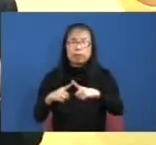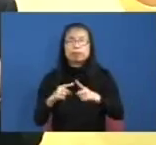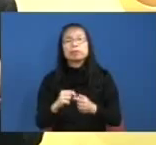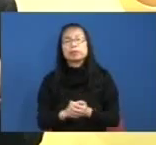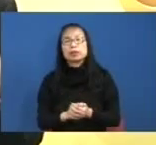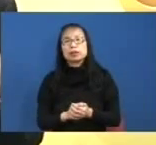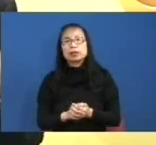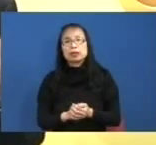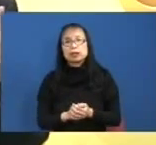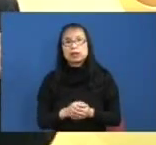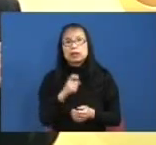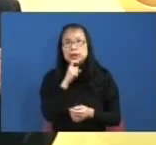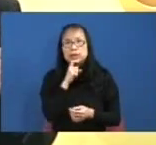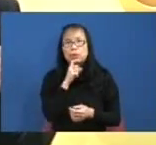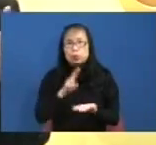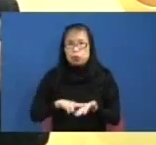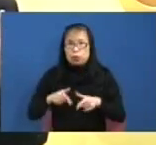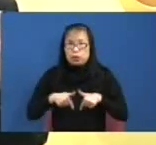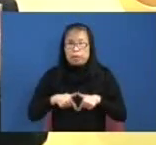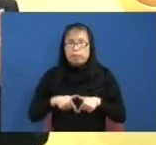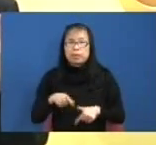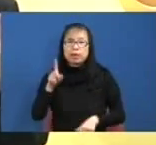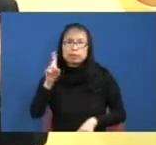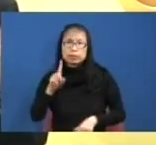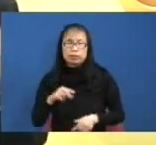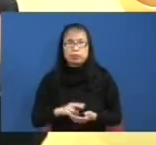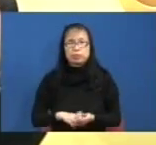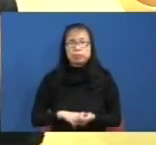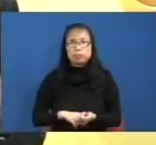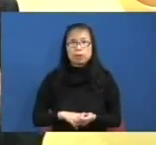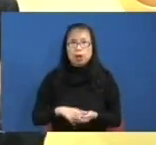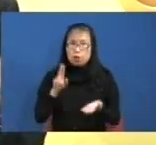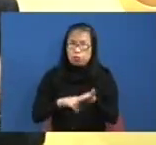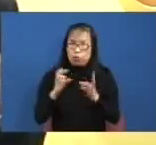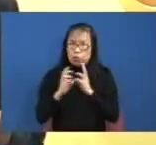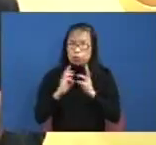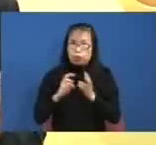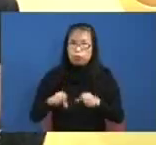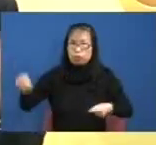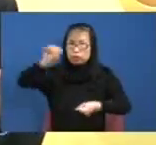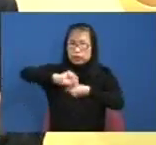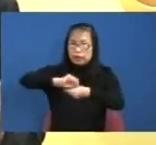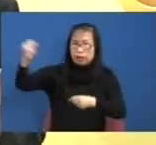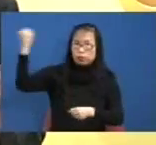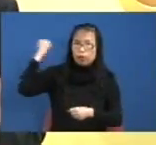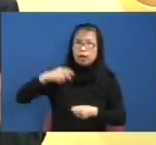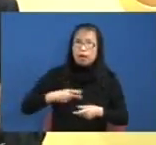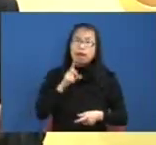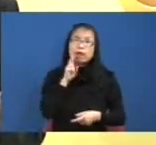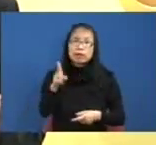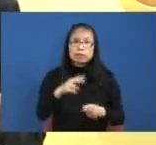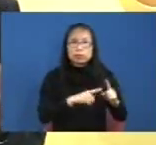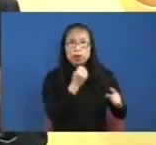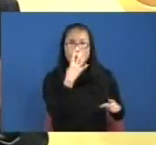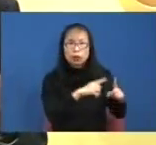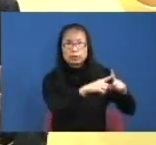該有信心嘅。咁但係點樣將呢一個信息咧再加強，令到啲市民咧即係唔好話